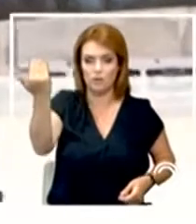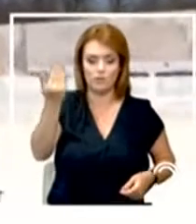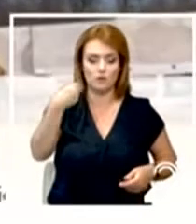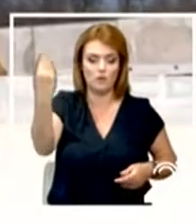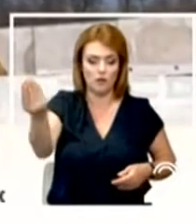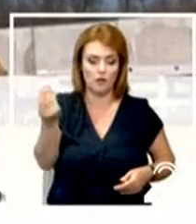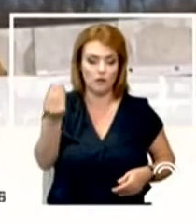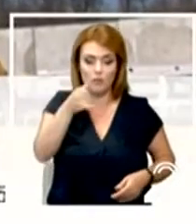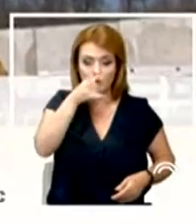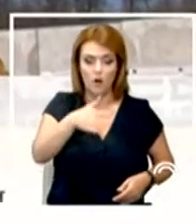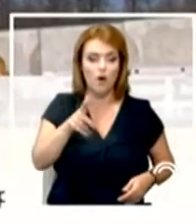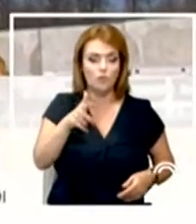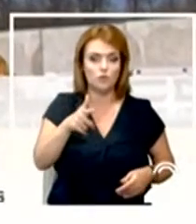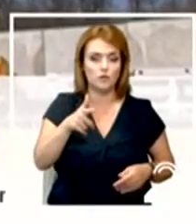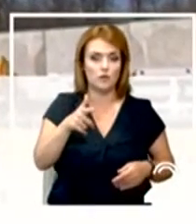referitor la